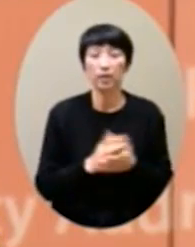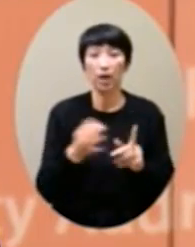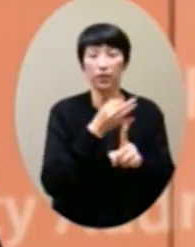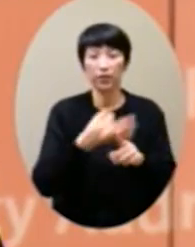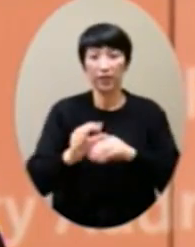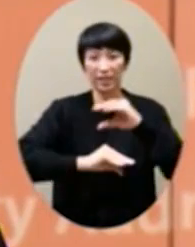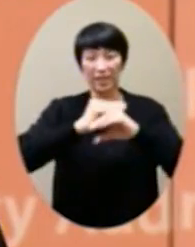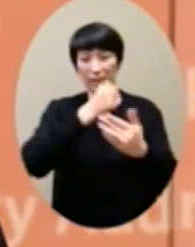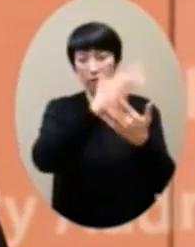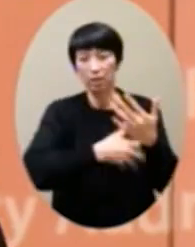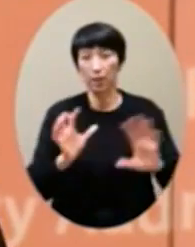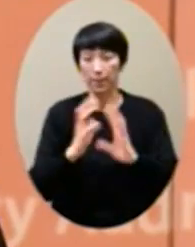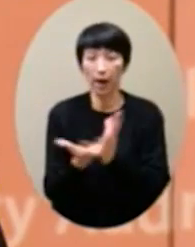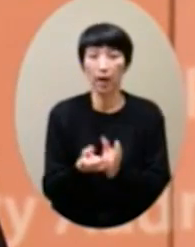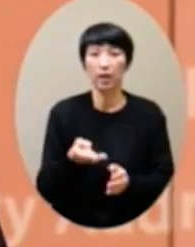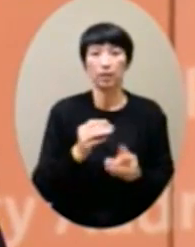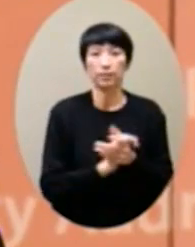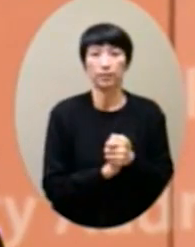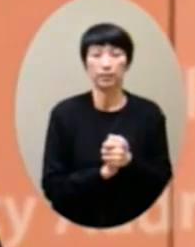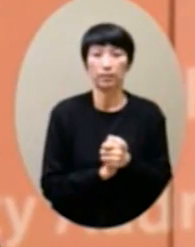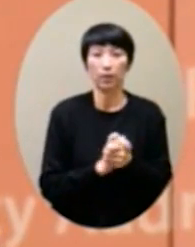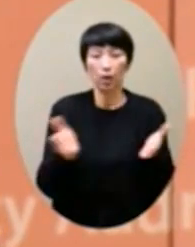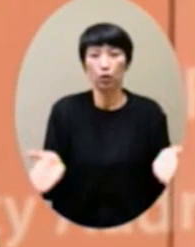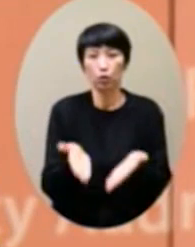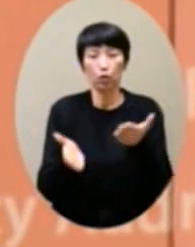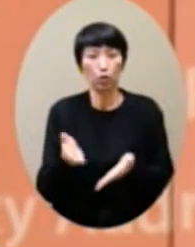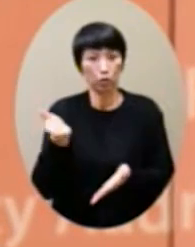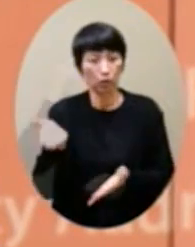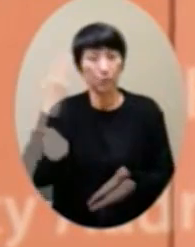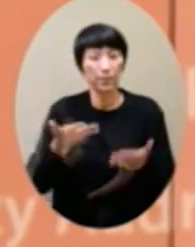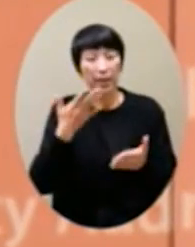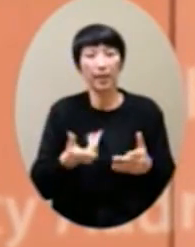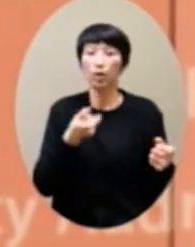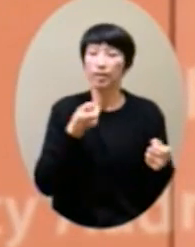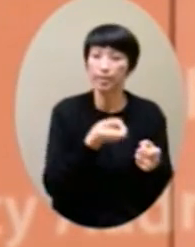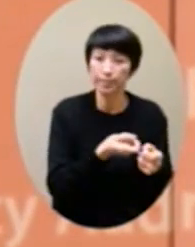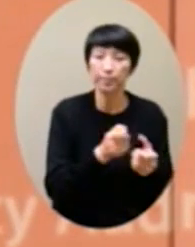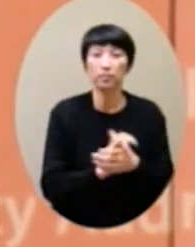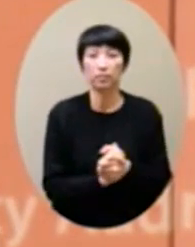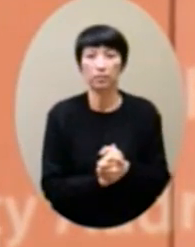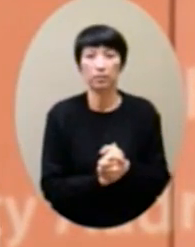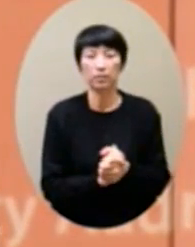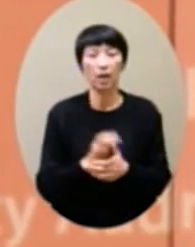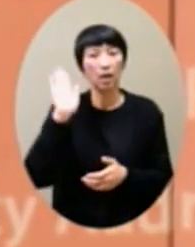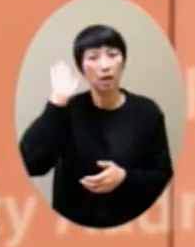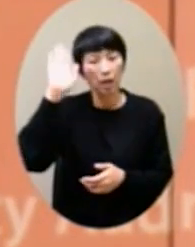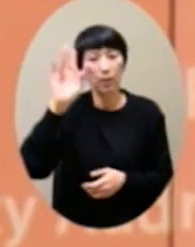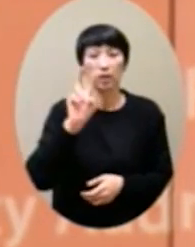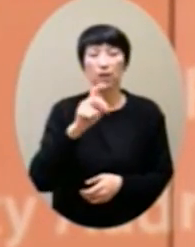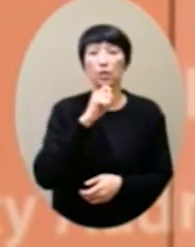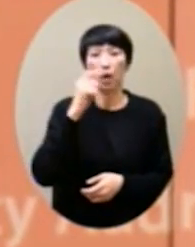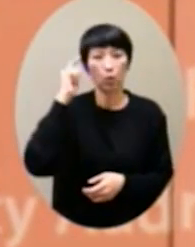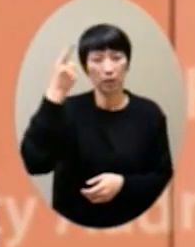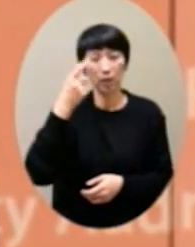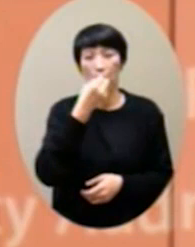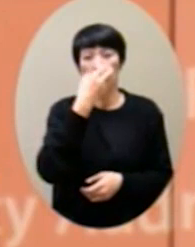啦，佢哋都可以推舉佢哋嘅候選人出嚟。好希望見到有一日咧，香港有競